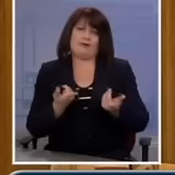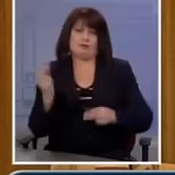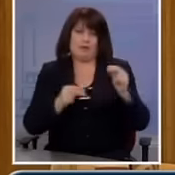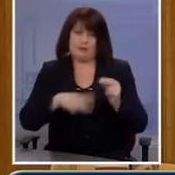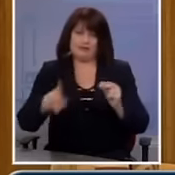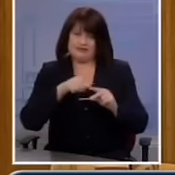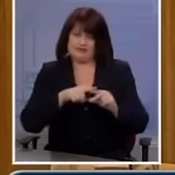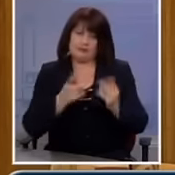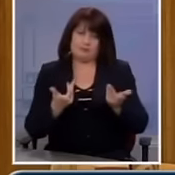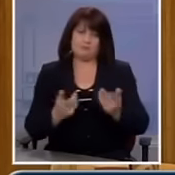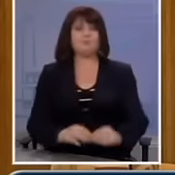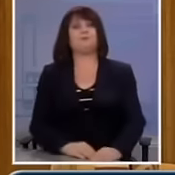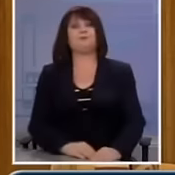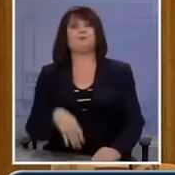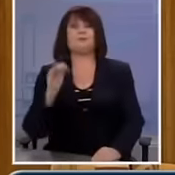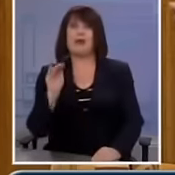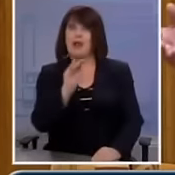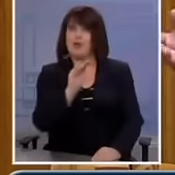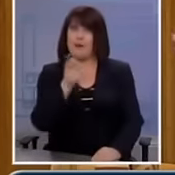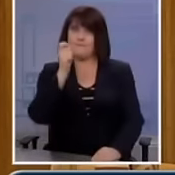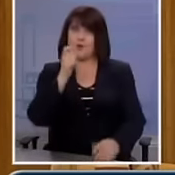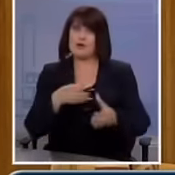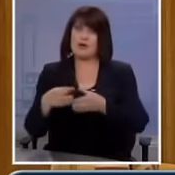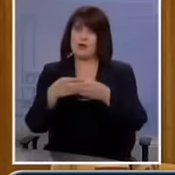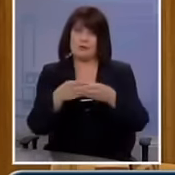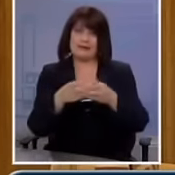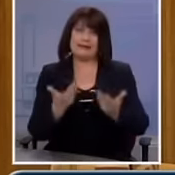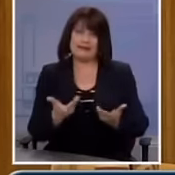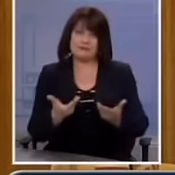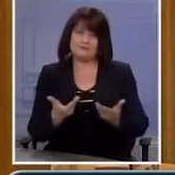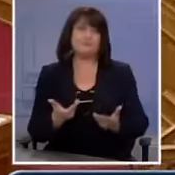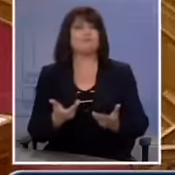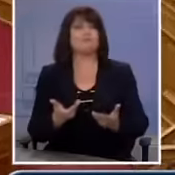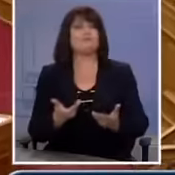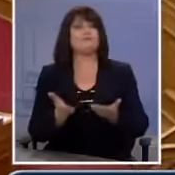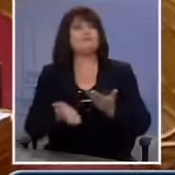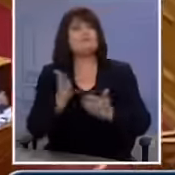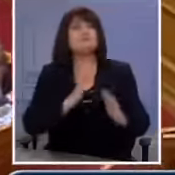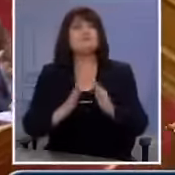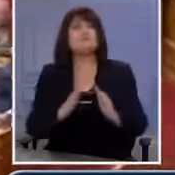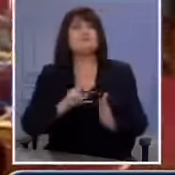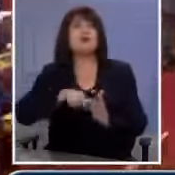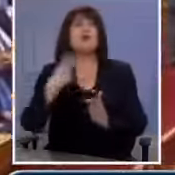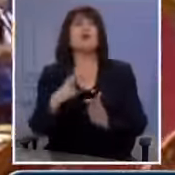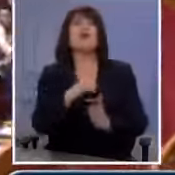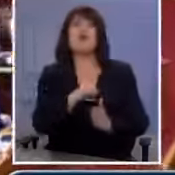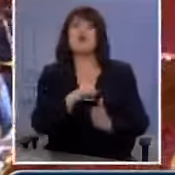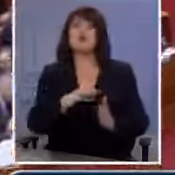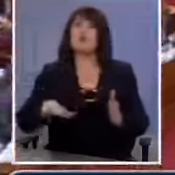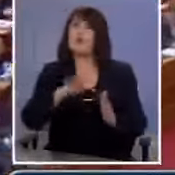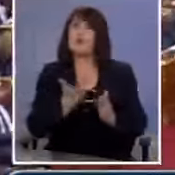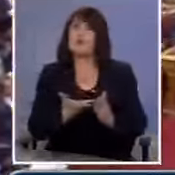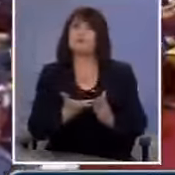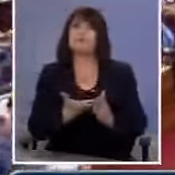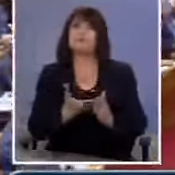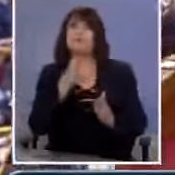δημοψηφίσματος. Τους καλούμε επίσης, σας καλούμε, να υπερασπίσουμε το ρόλο τους, το ρόλο μας,